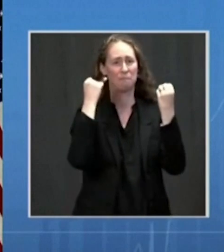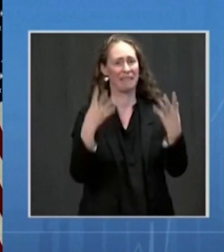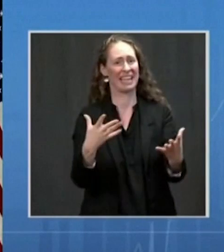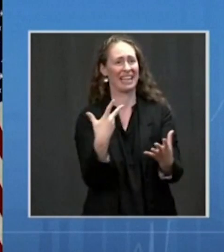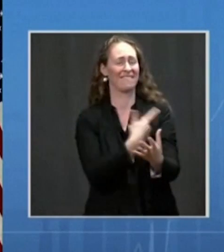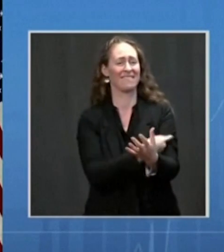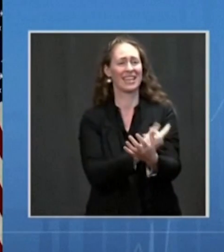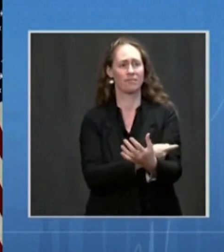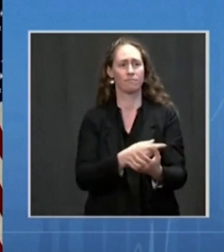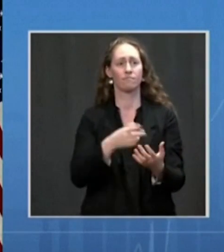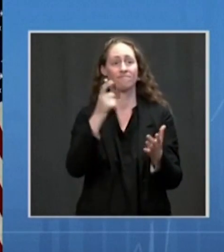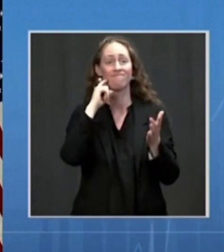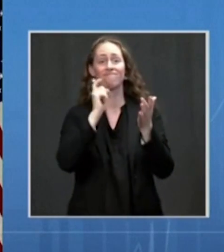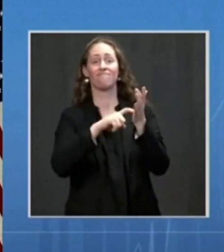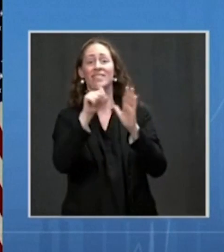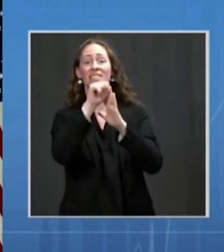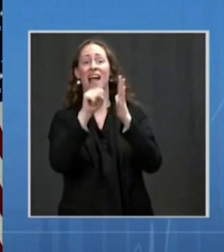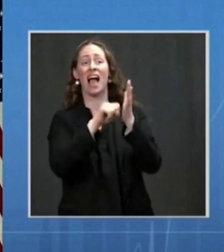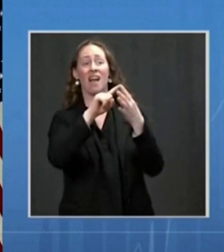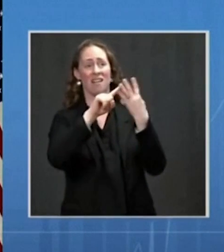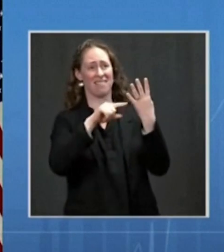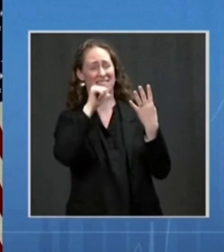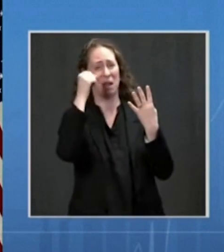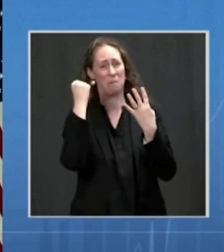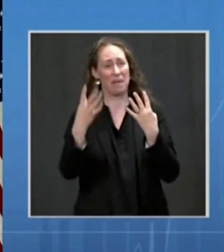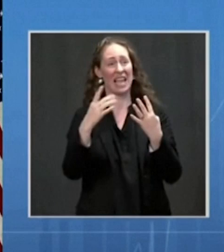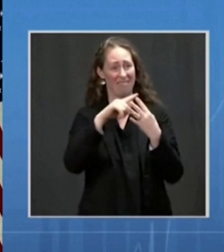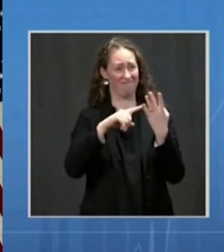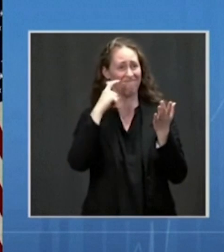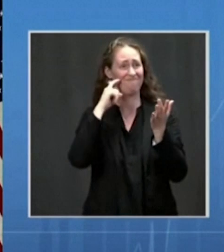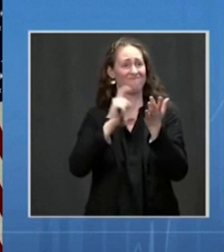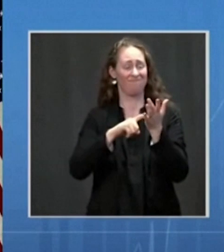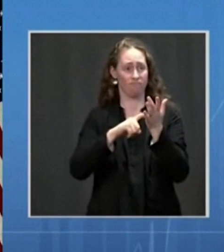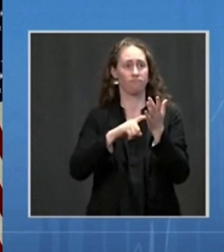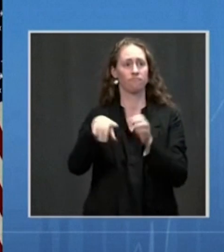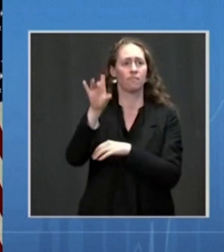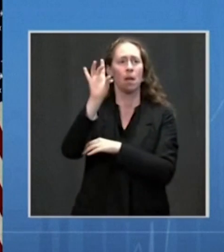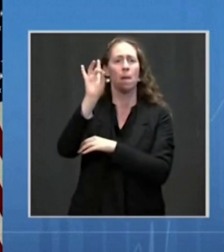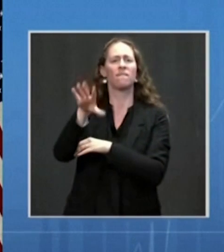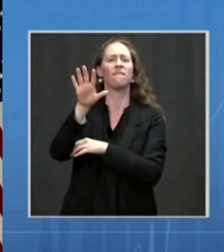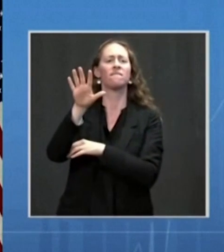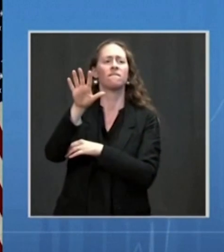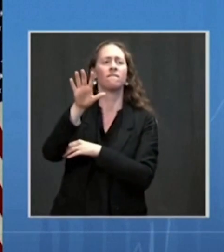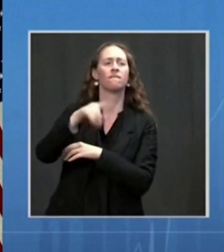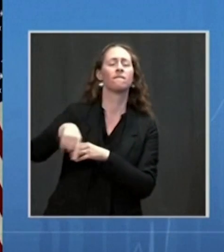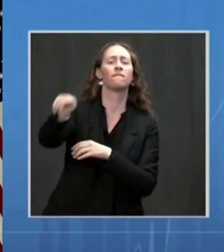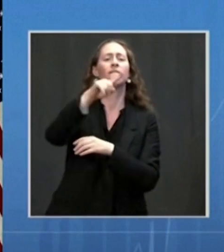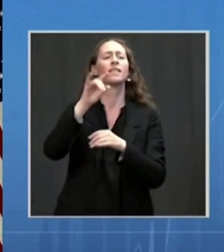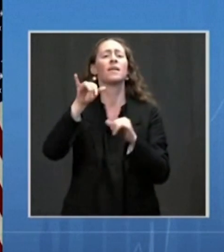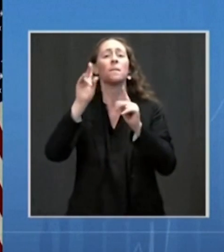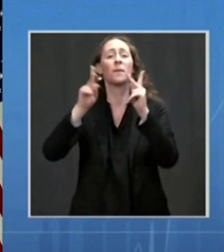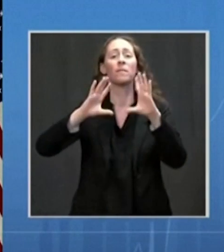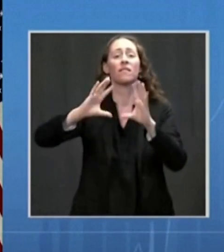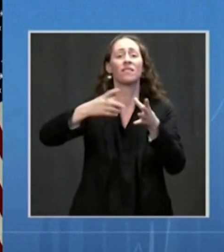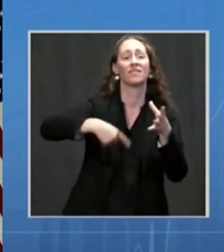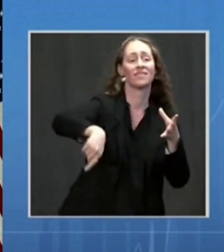7 bang có tỷ lệ tiêm vaccine thấp nhất tương ứng với khoảng 8,5% dân số Mỹ, nhưng lại chiếm 27% số ca mắc, cứ 1 trong 3 ca